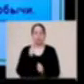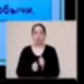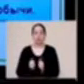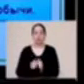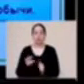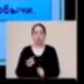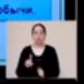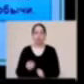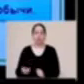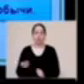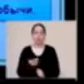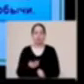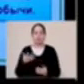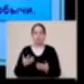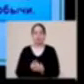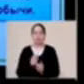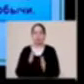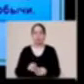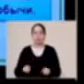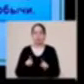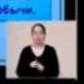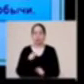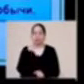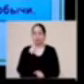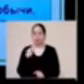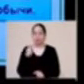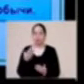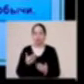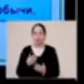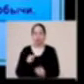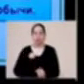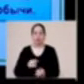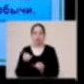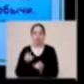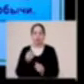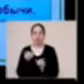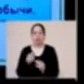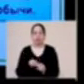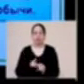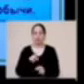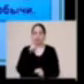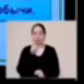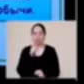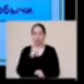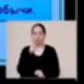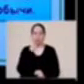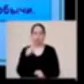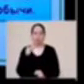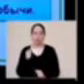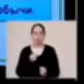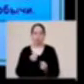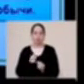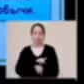из вас нашел именно тот клюв, который характерен для хищной птицы. У этих птиц клюв